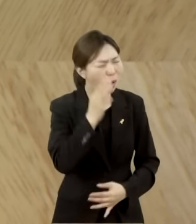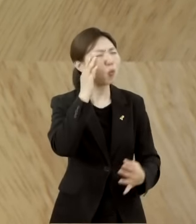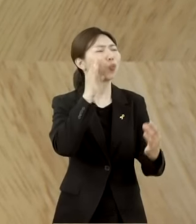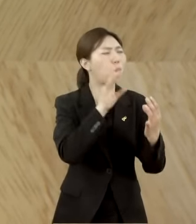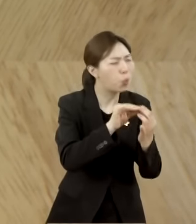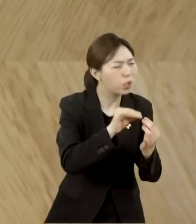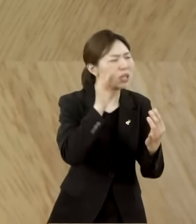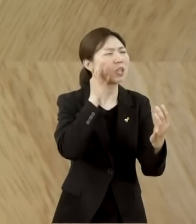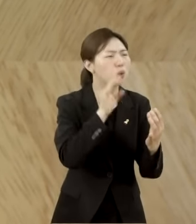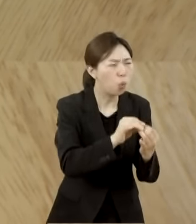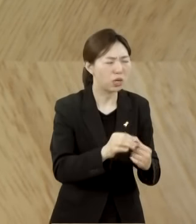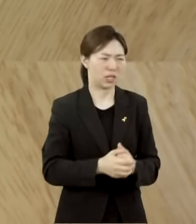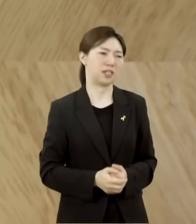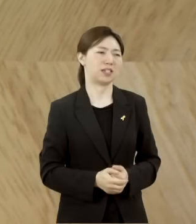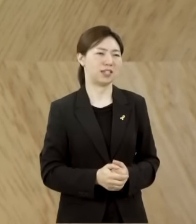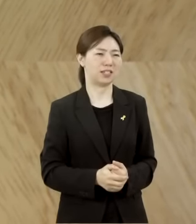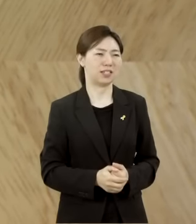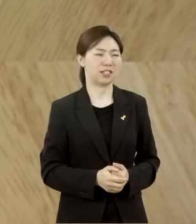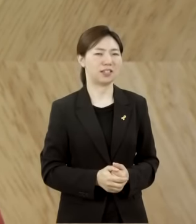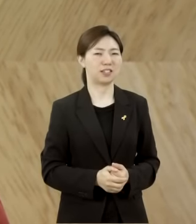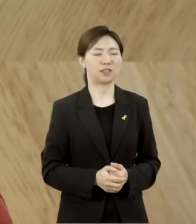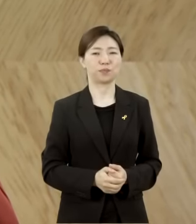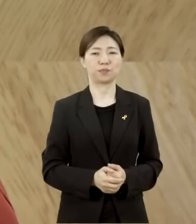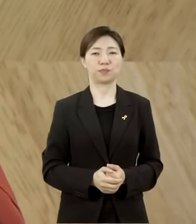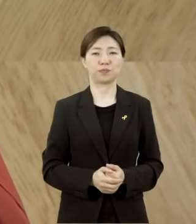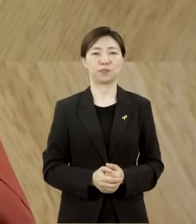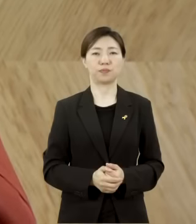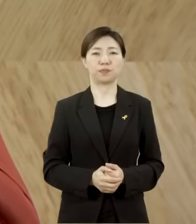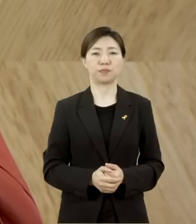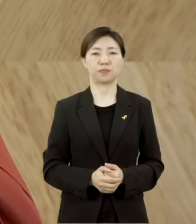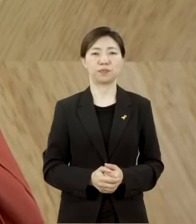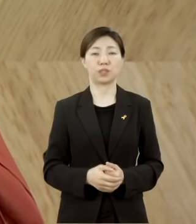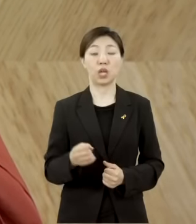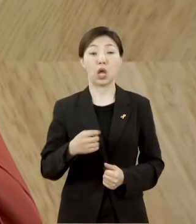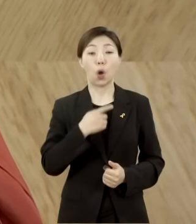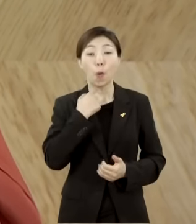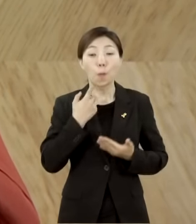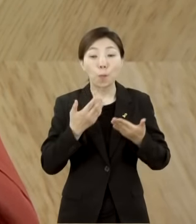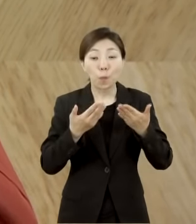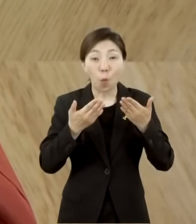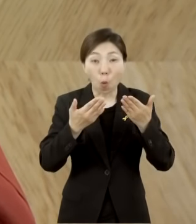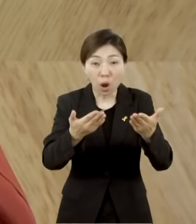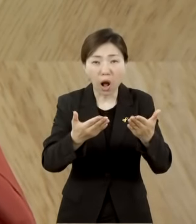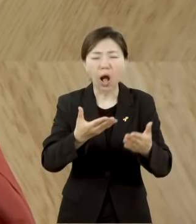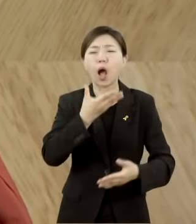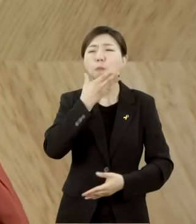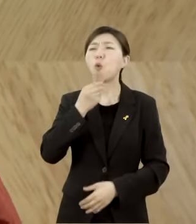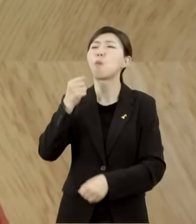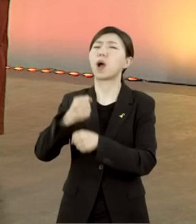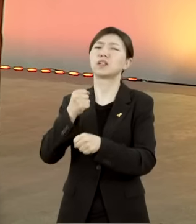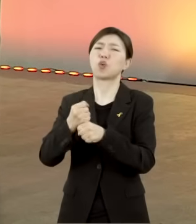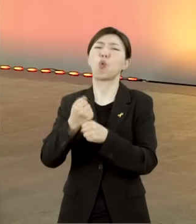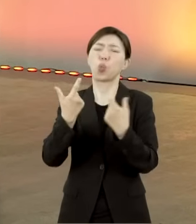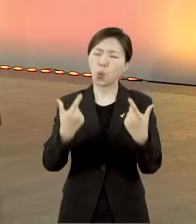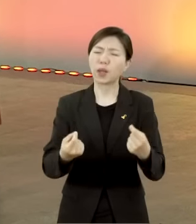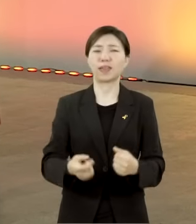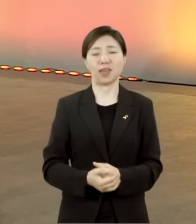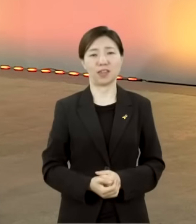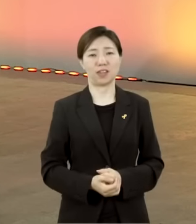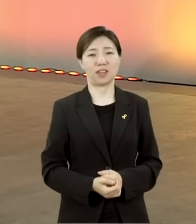그래서 제가 맞습니다 맞습니다라고 저도 아주 격렬하게 동감을 했죠 그리고 또